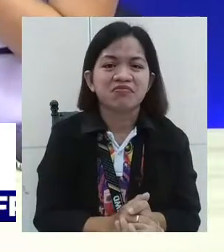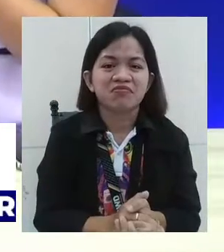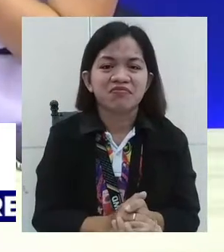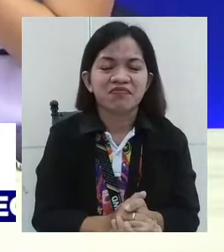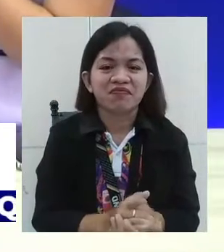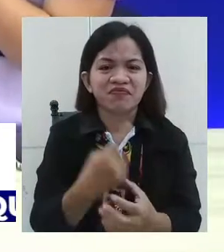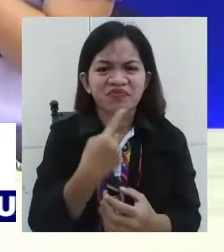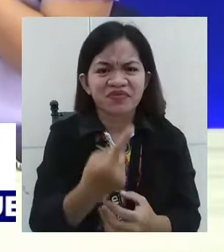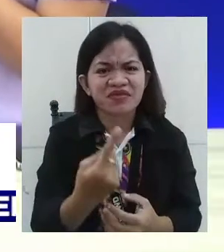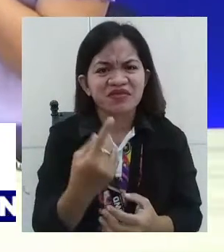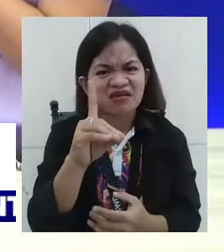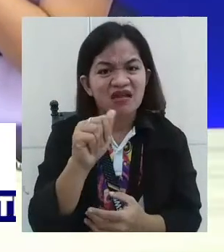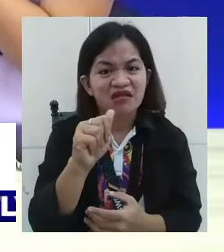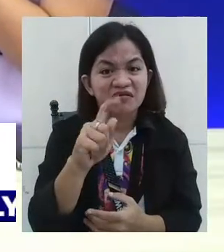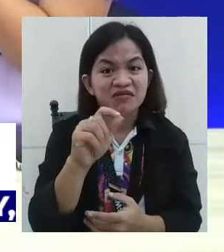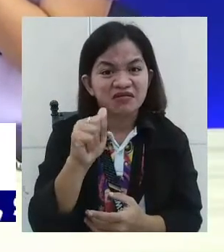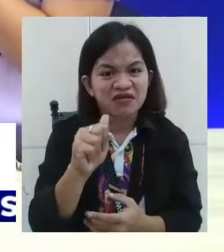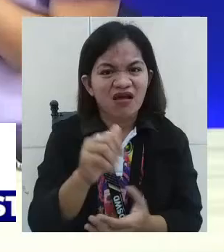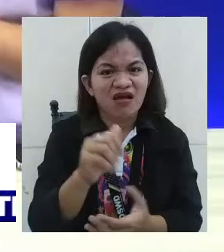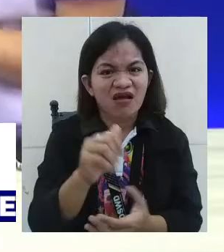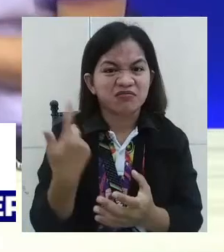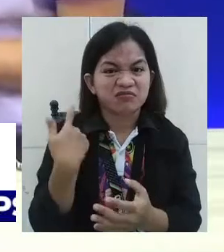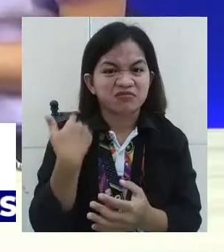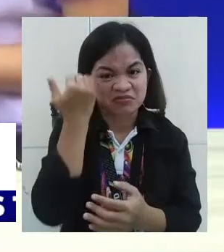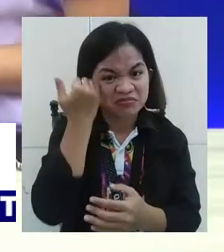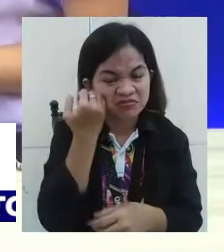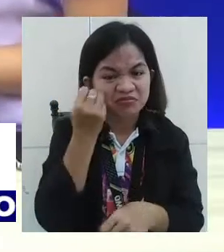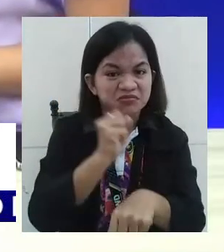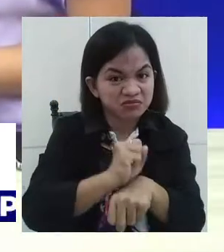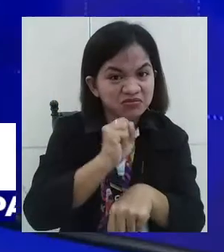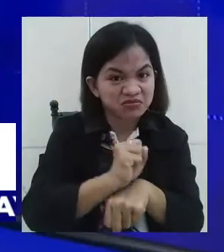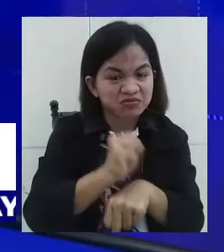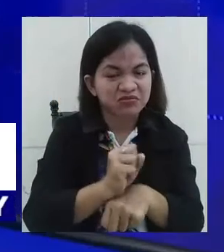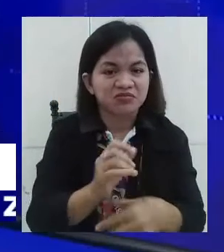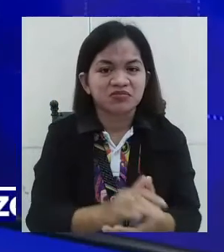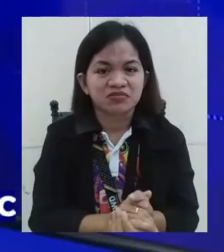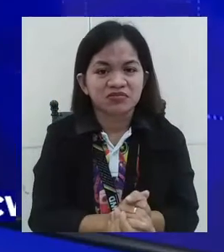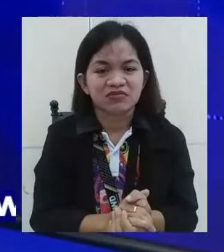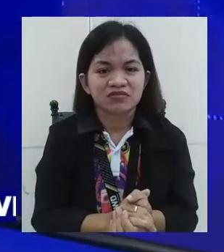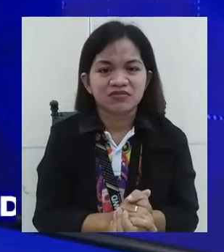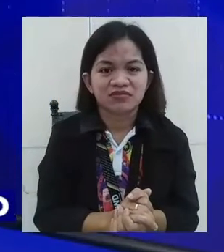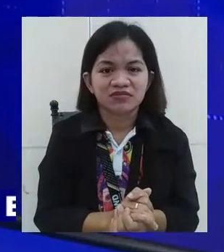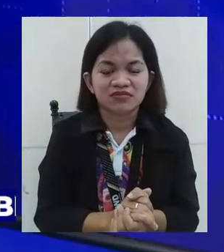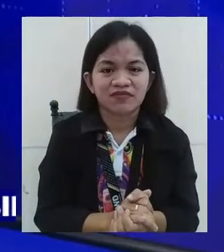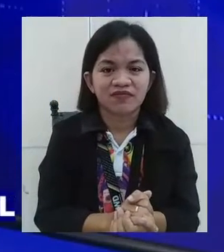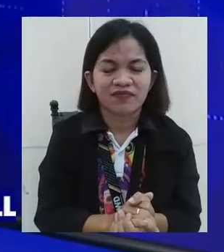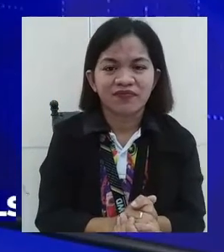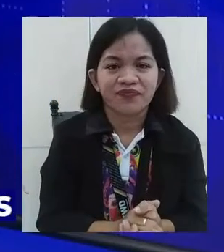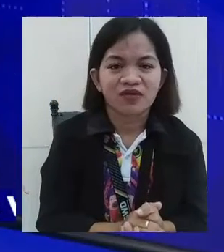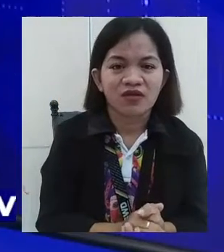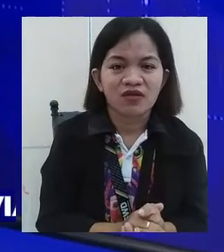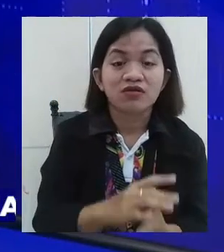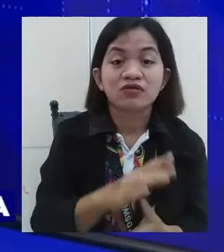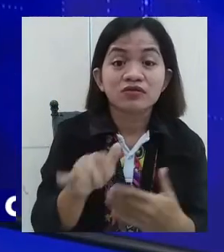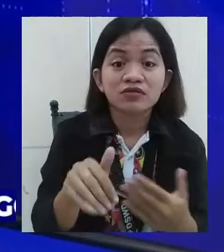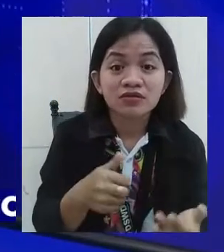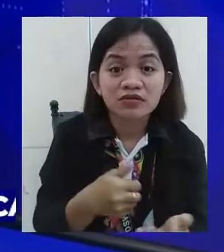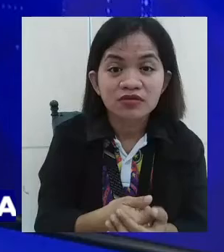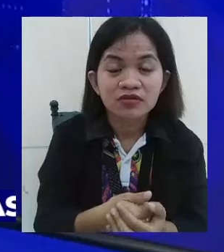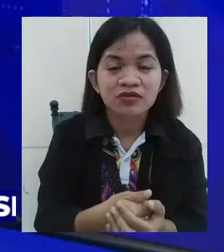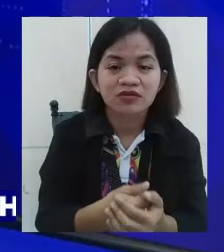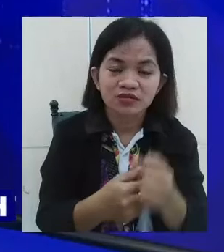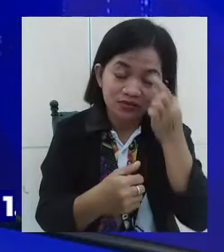livelihood and trabaho para sa sektor? Actually, sa livelihood, hindi naman